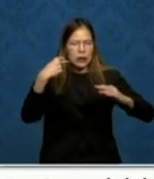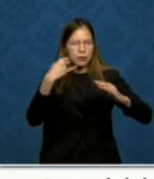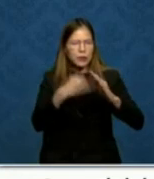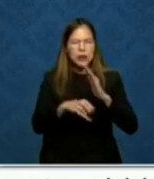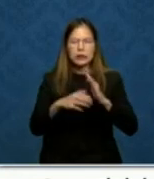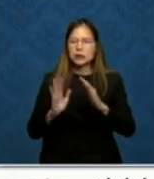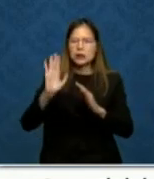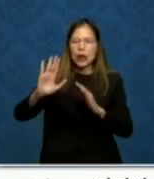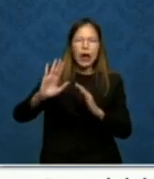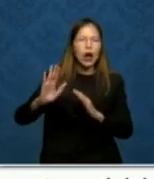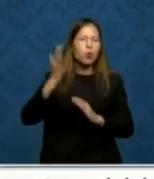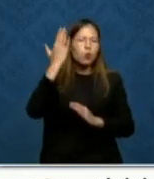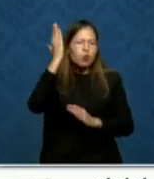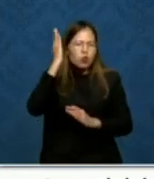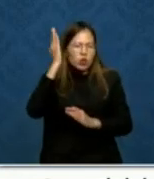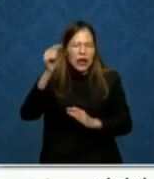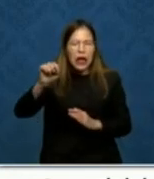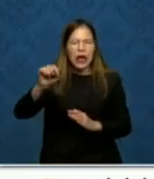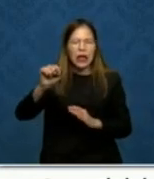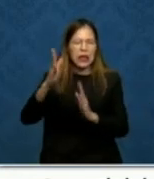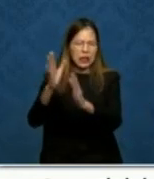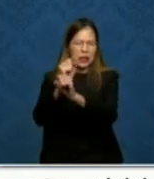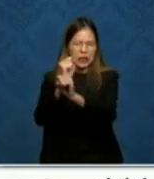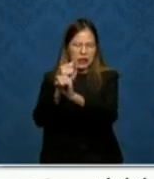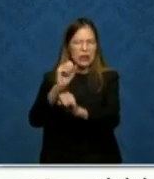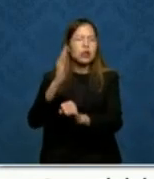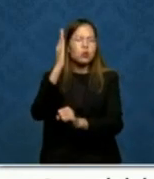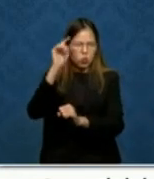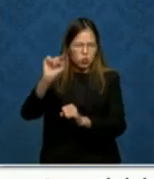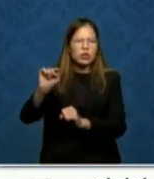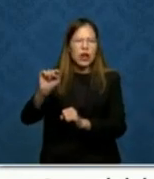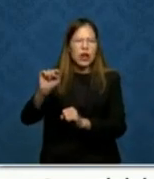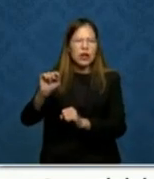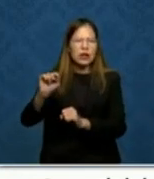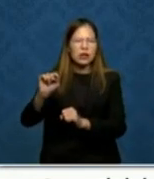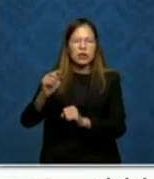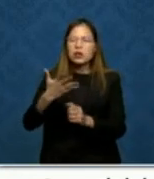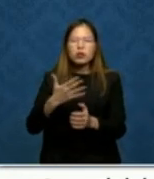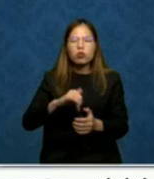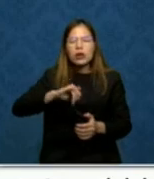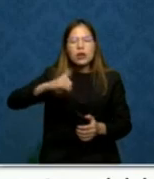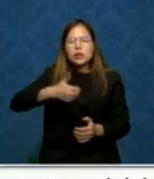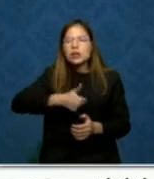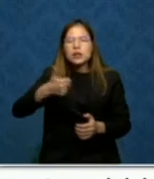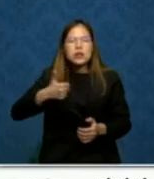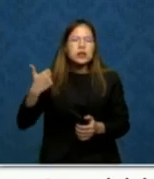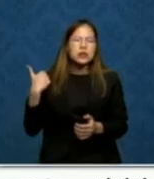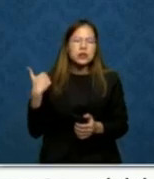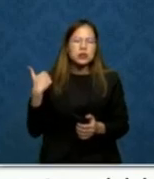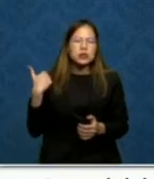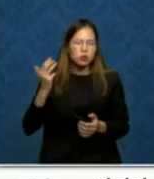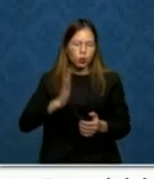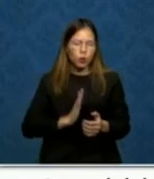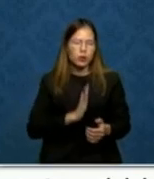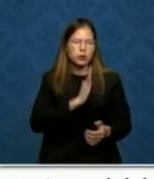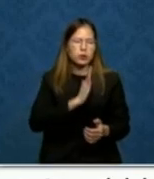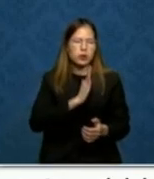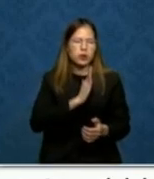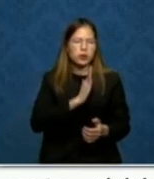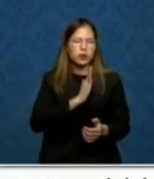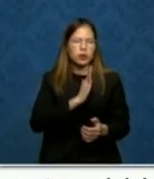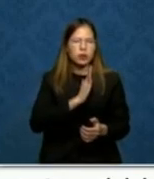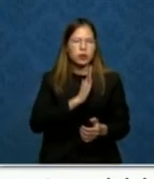ายหรือถูกกระทำดังกล่าวต่อพนักงานเพศชายหรือผู้ต้องขังเพศชายอื่นๆเพื่อป้องกันศักดิ์ศรีและคุณค่าของเ